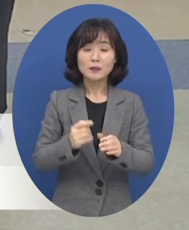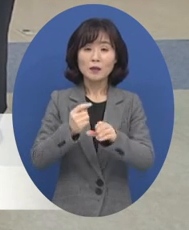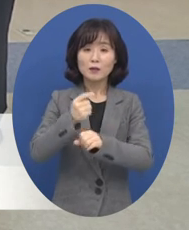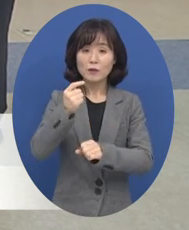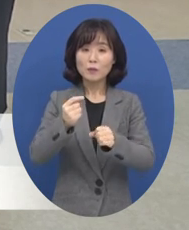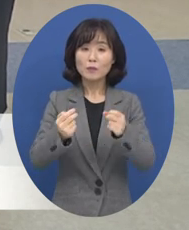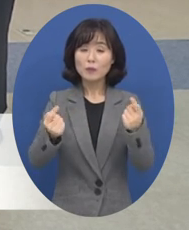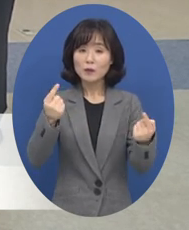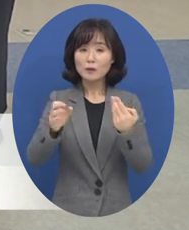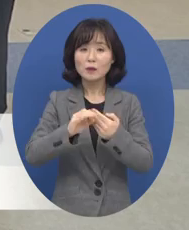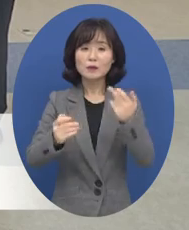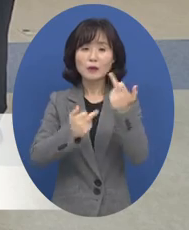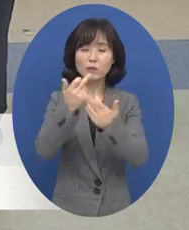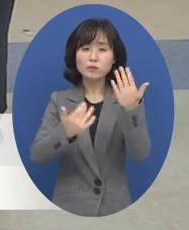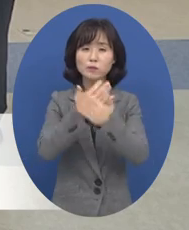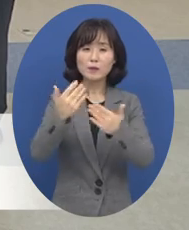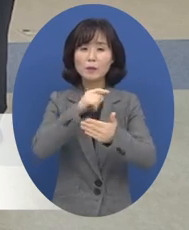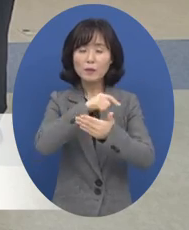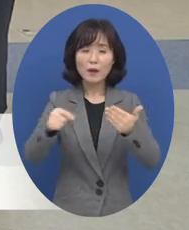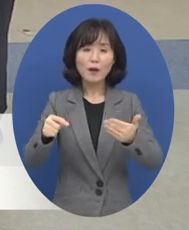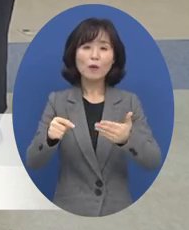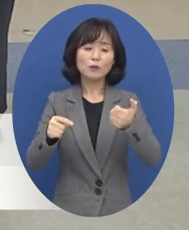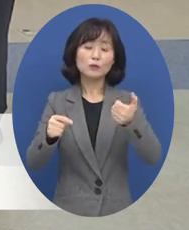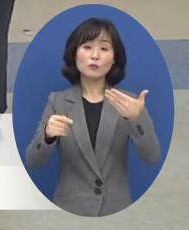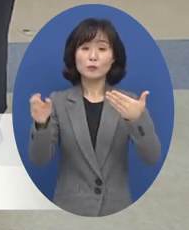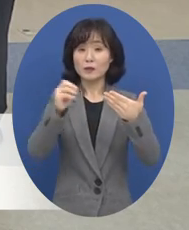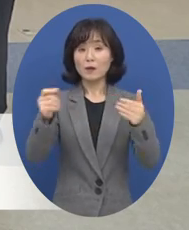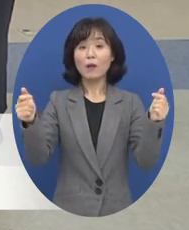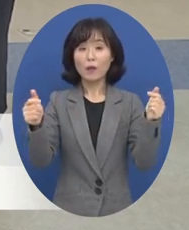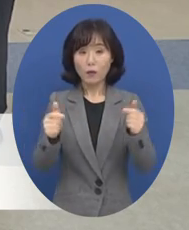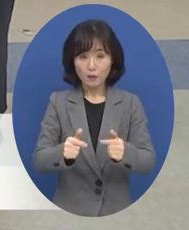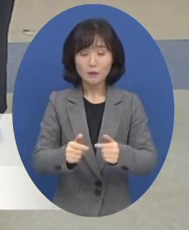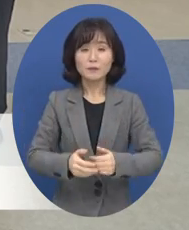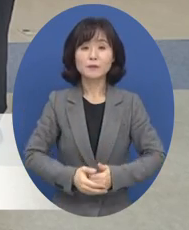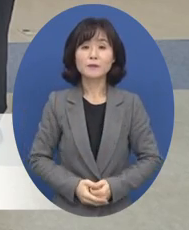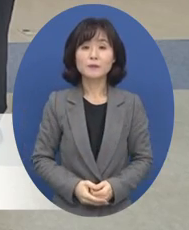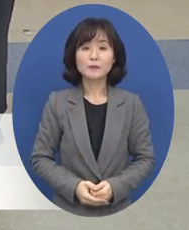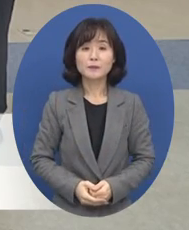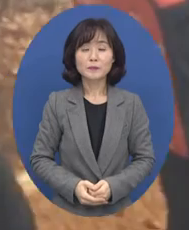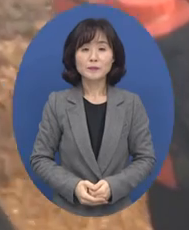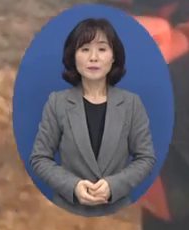피해를 59% 줄였기 때문 인데요 김태일 기자가 보도합니다